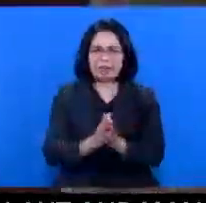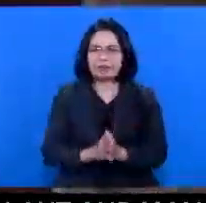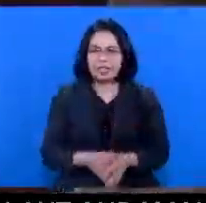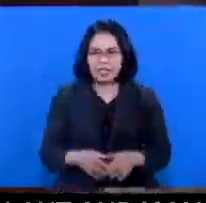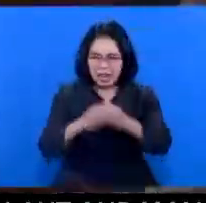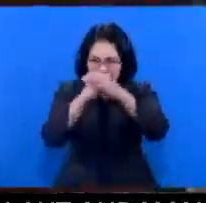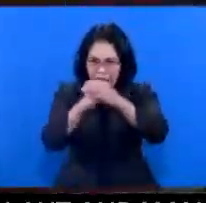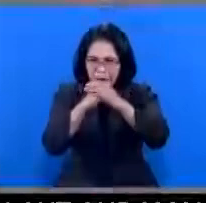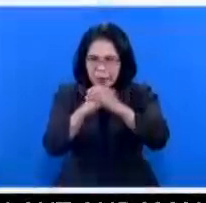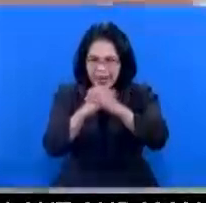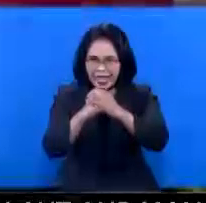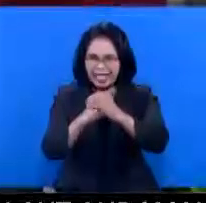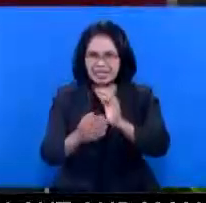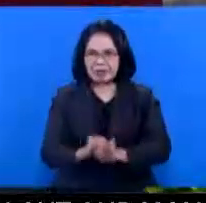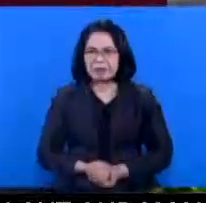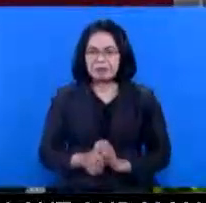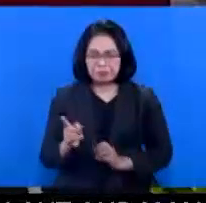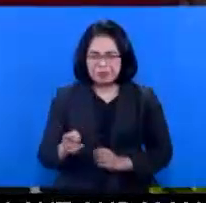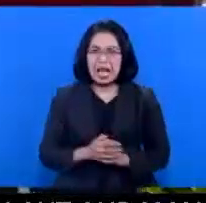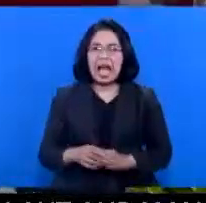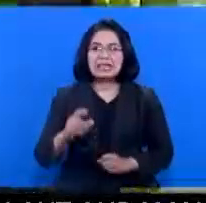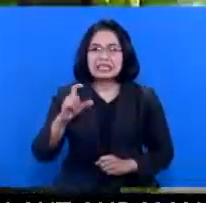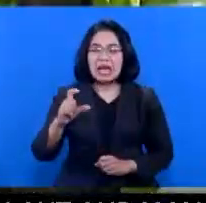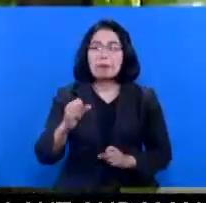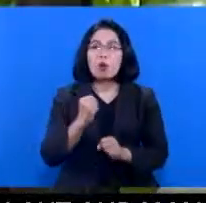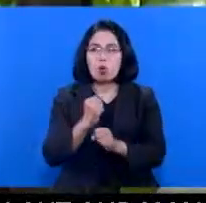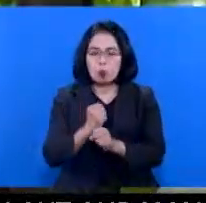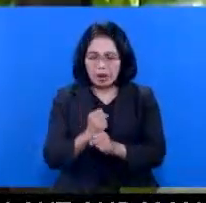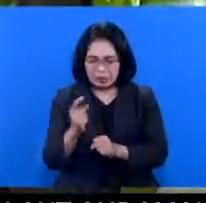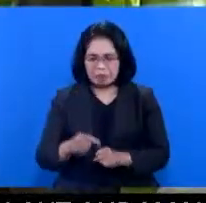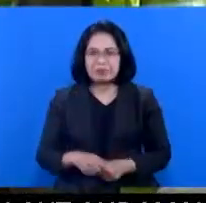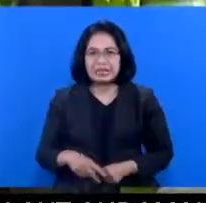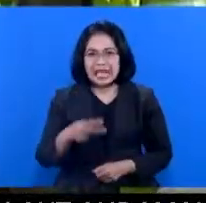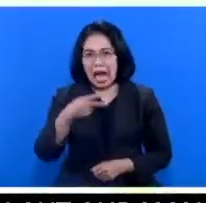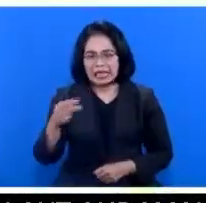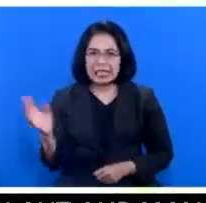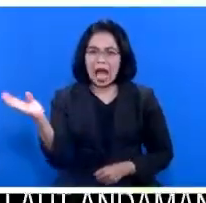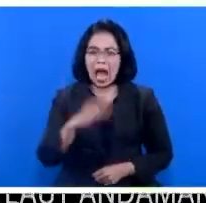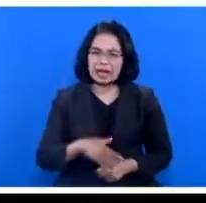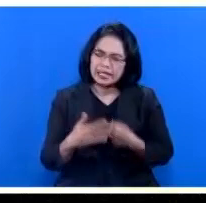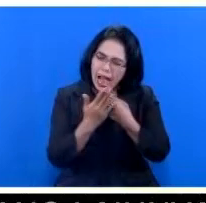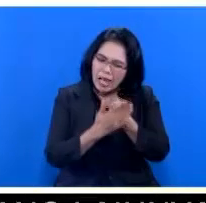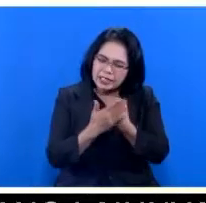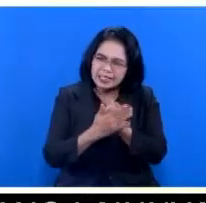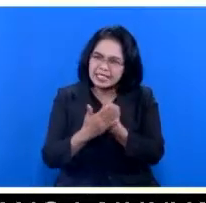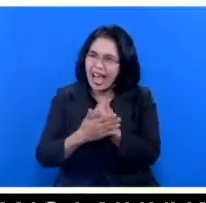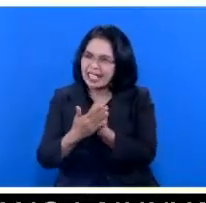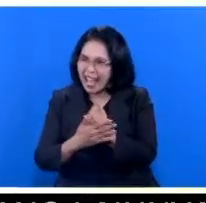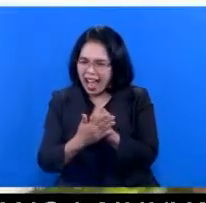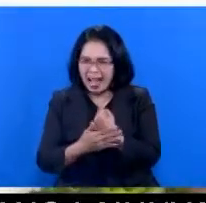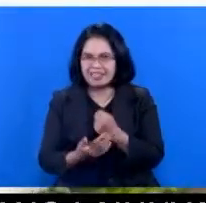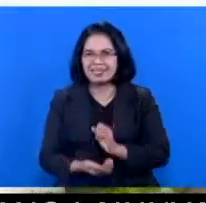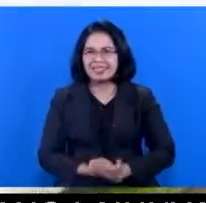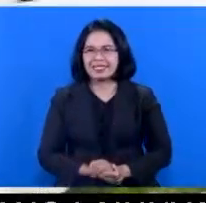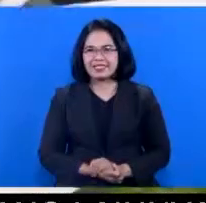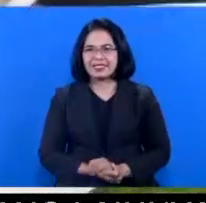juga dapat diartikan sebagai hari kasih sayang karena biasanya wanita lajang akan bertemu dengan pujaan hatinya. Tapi